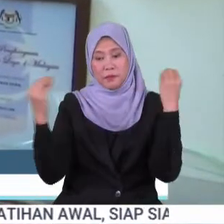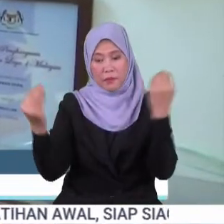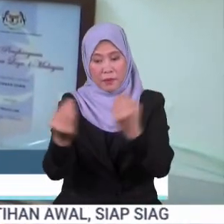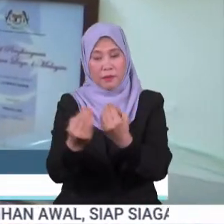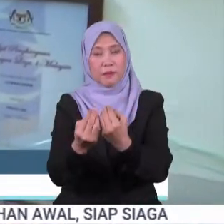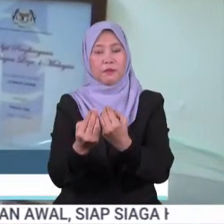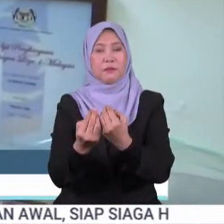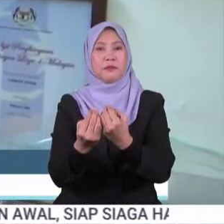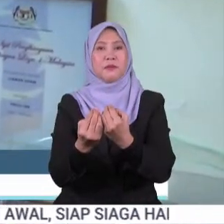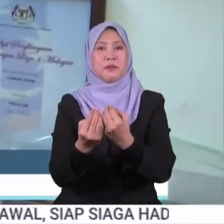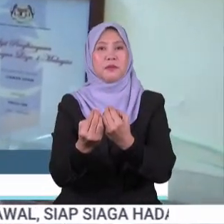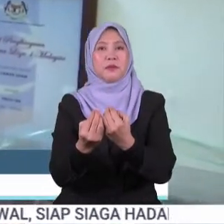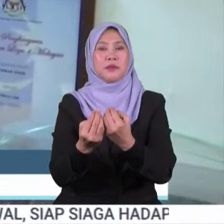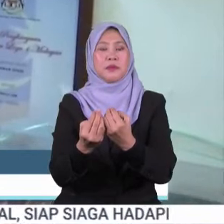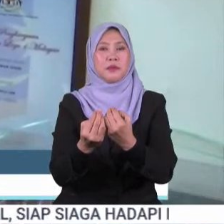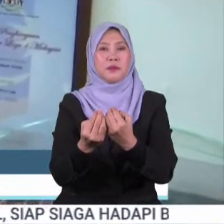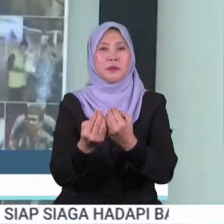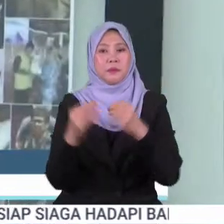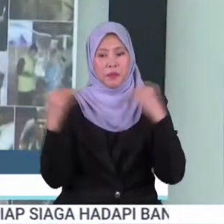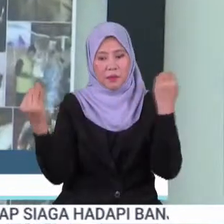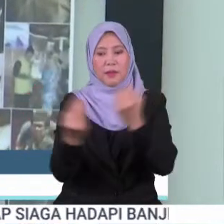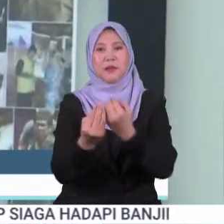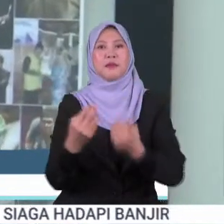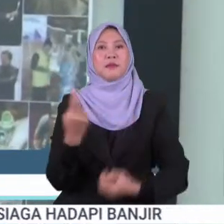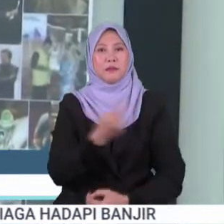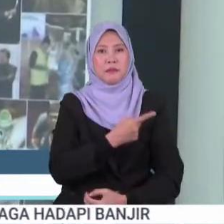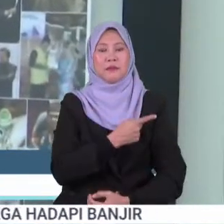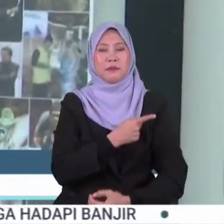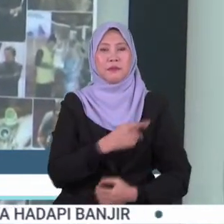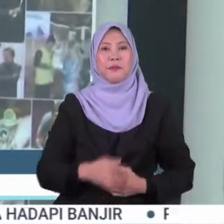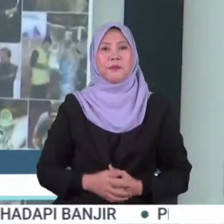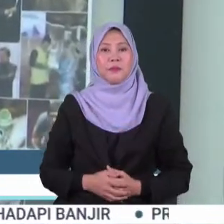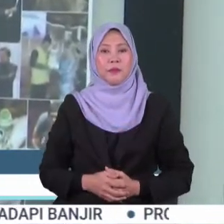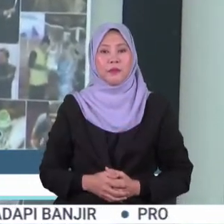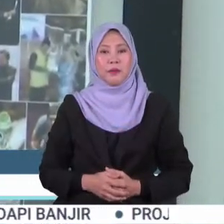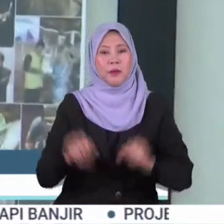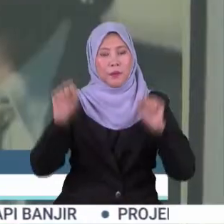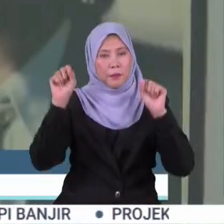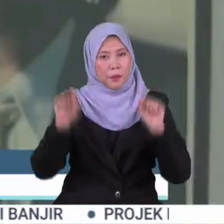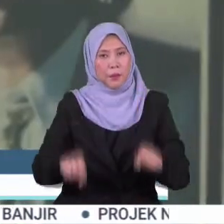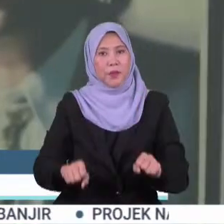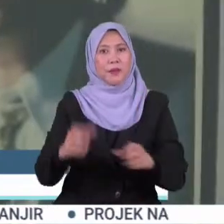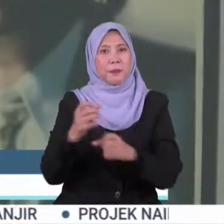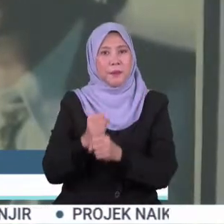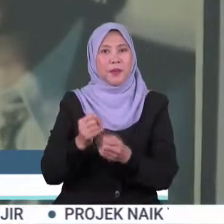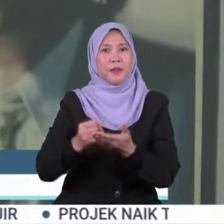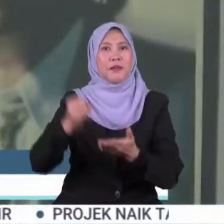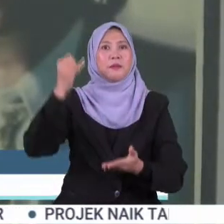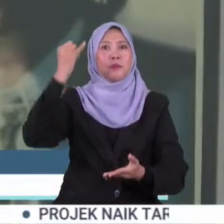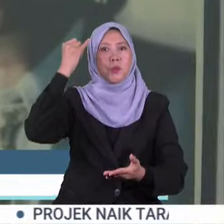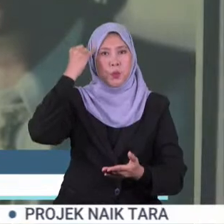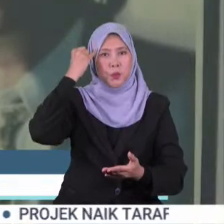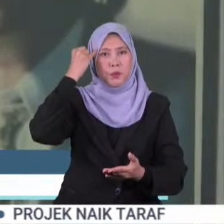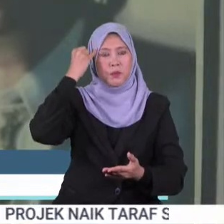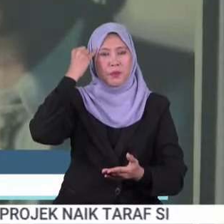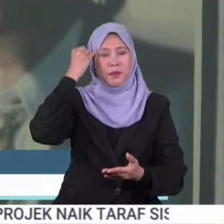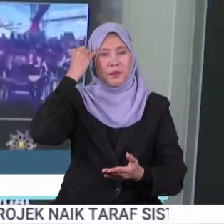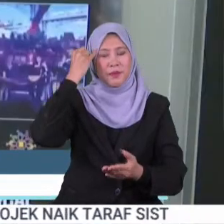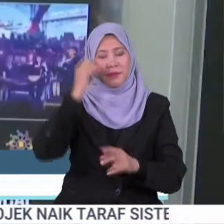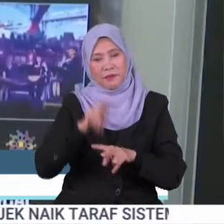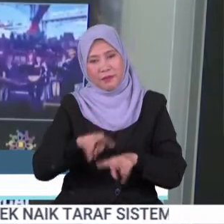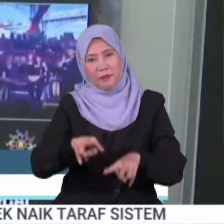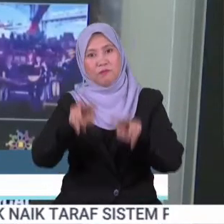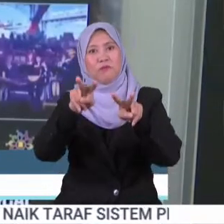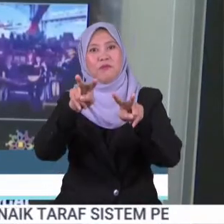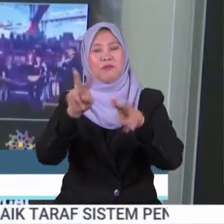masyarakat, khususnya masyarakat kita lah, supaya mereka dapat sedikit ilmu daripada dia melihat.